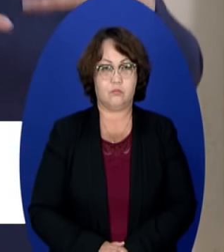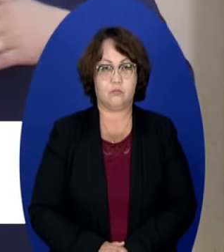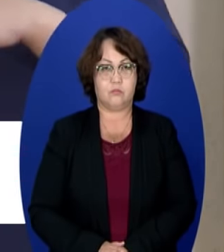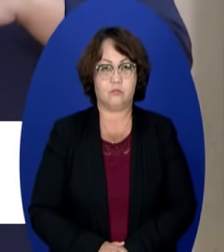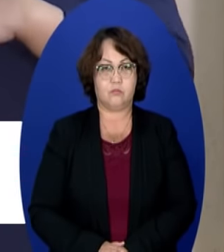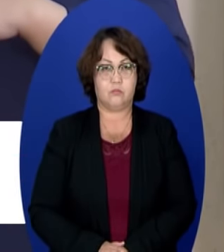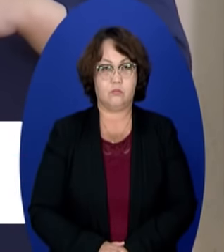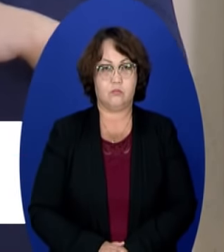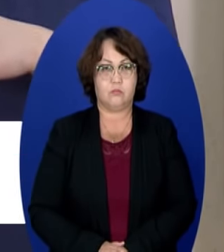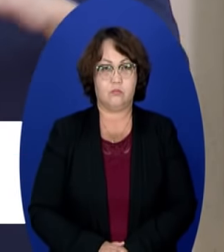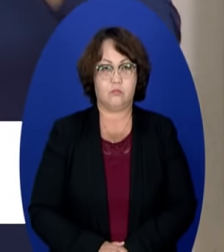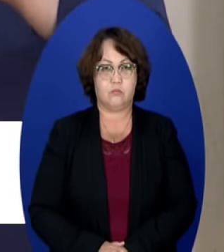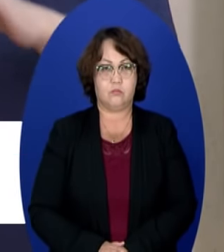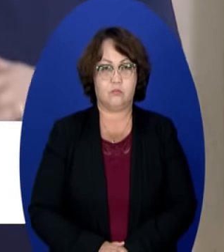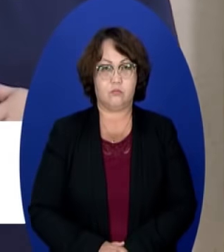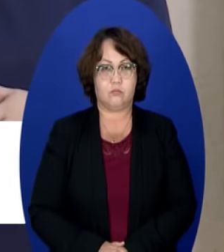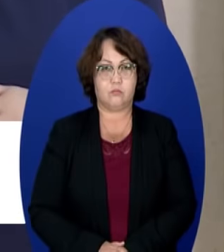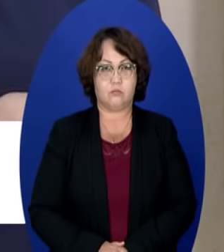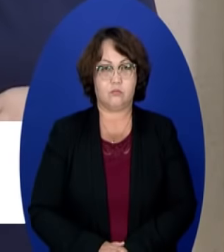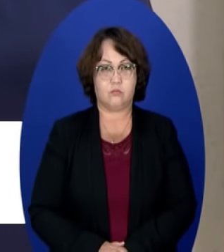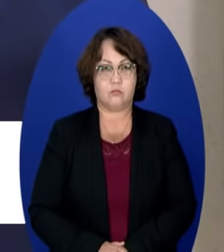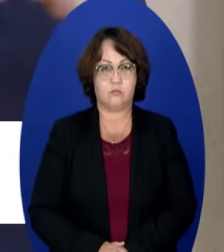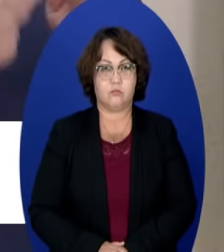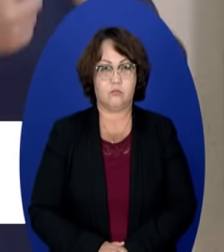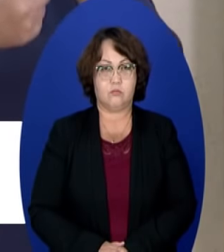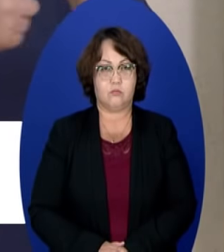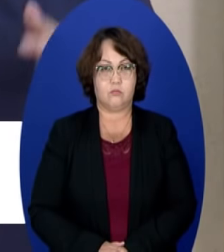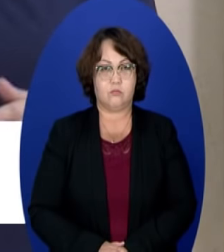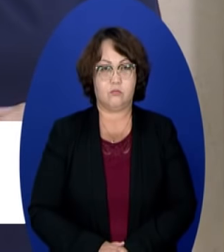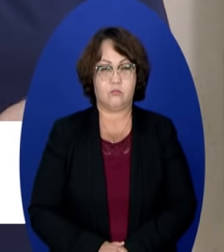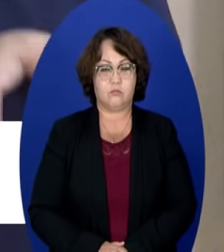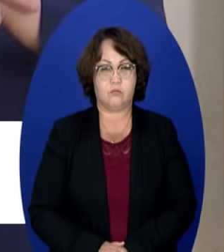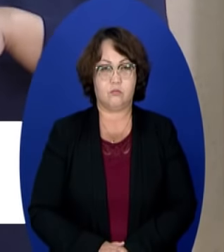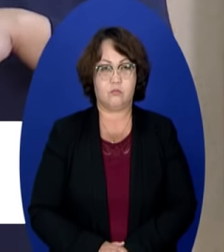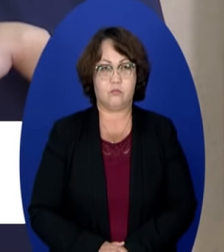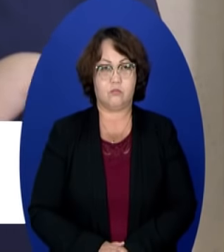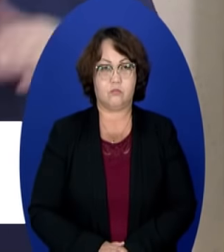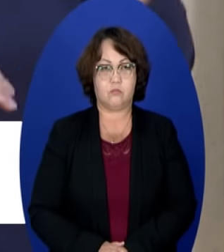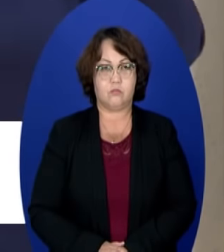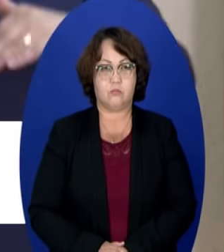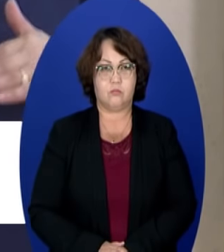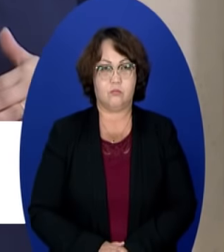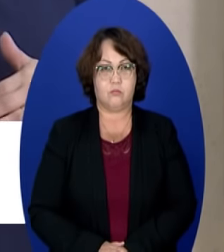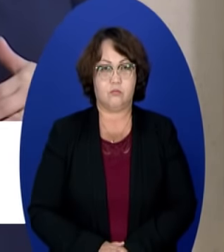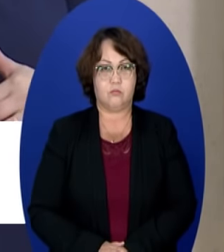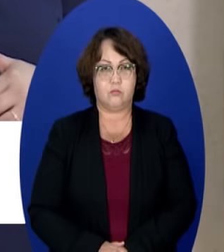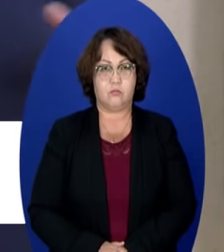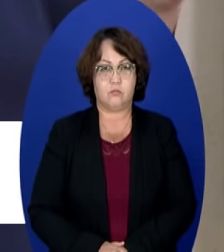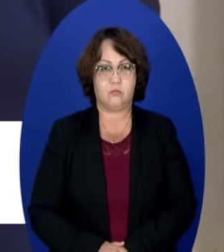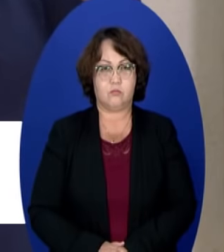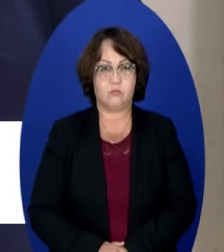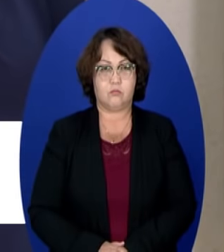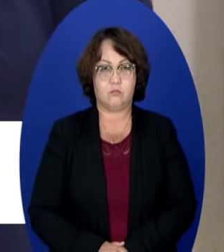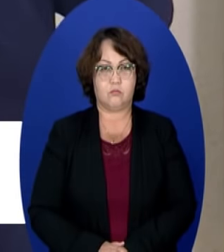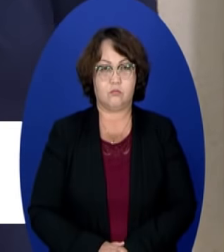зүйл болж өгвөл мөн дөрцсөн. За иймд одоо эмнэлгийн мэрэгчлэнүүд өндөр эрсдэлт бүхий хүн амд одоо анхаарал илүү одоо